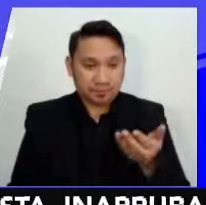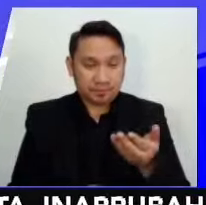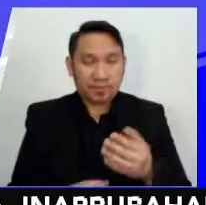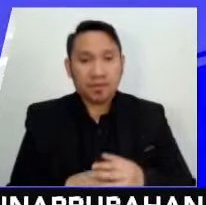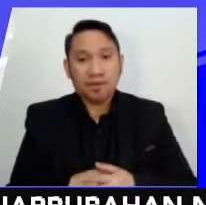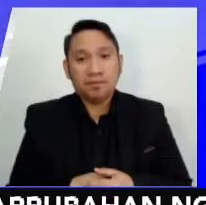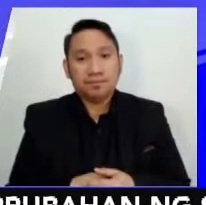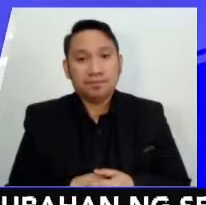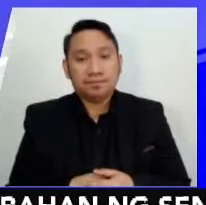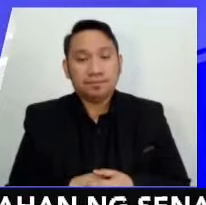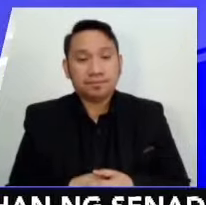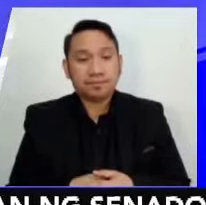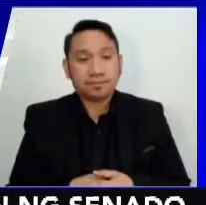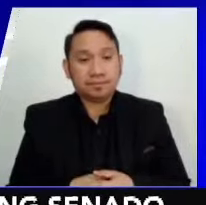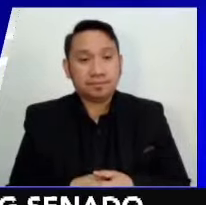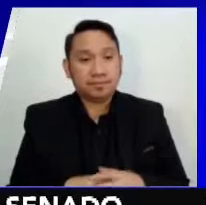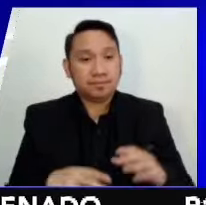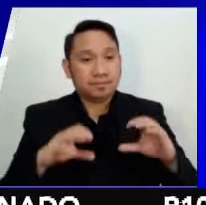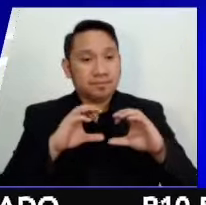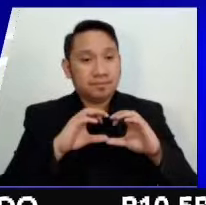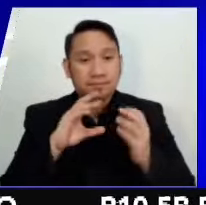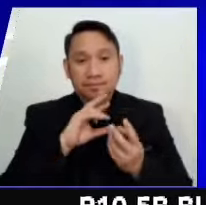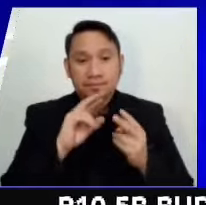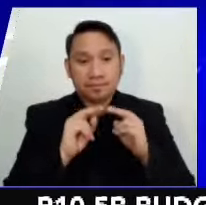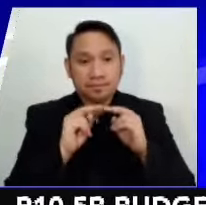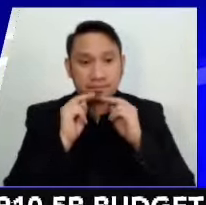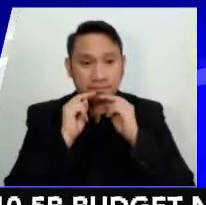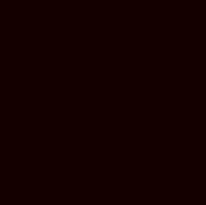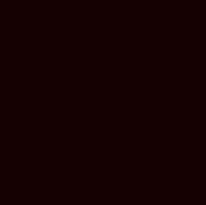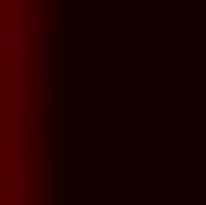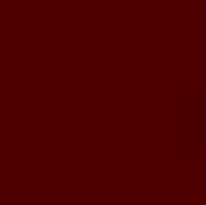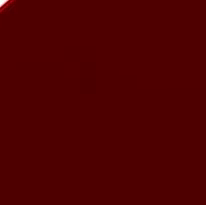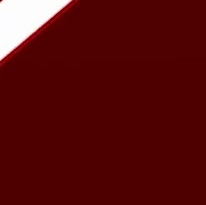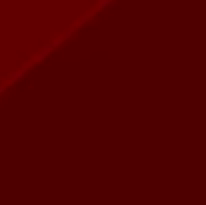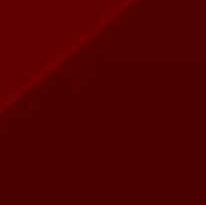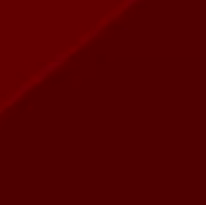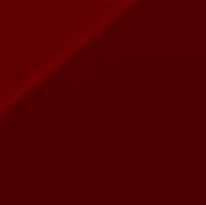EJ Gomez para sa GMA Integrated News.